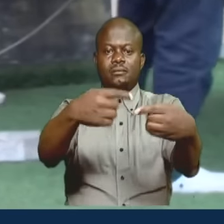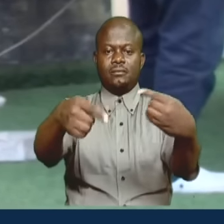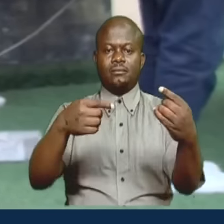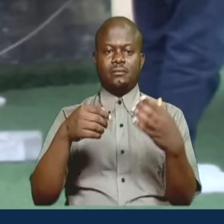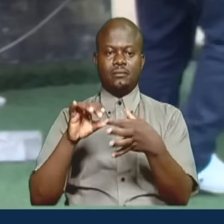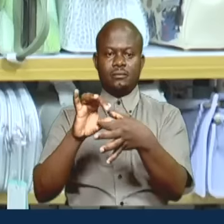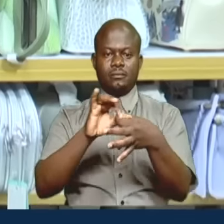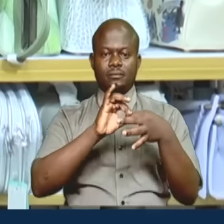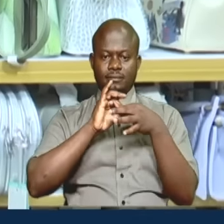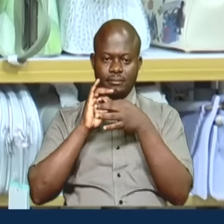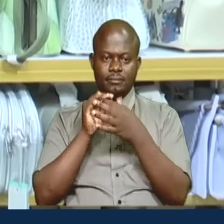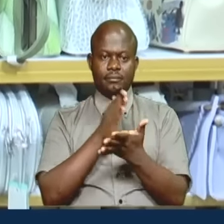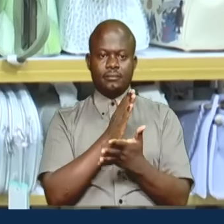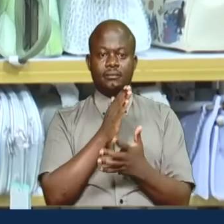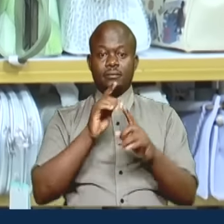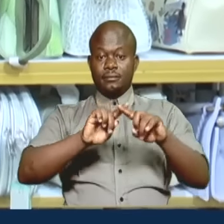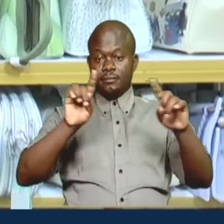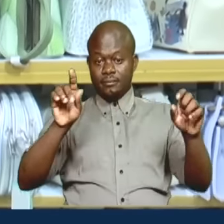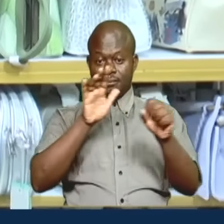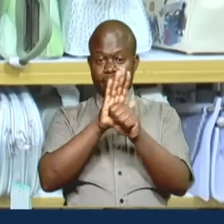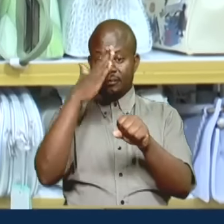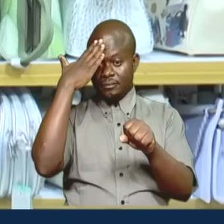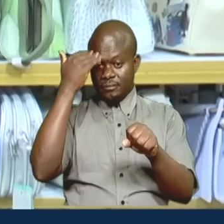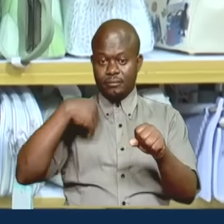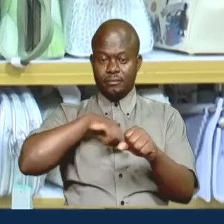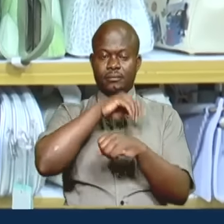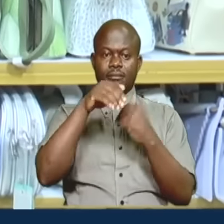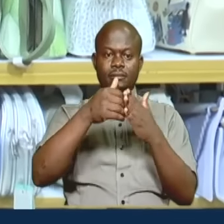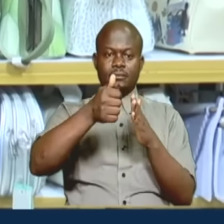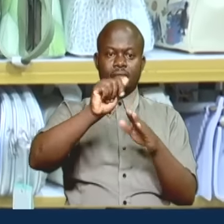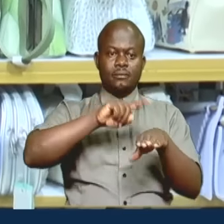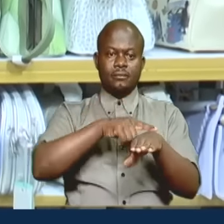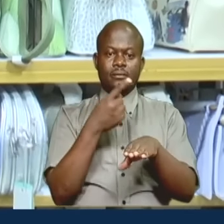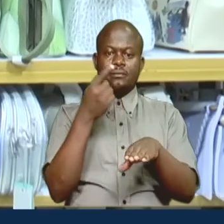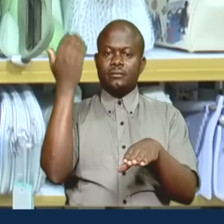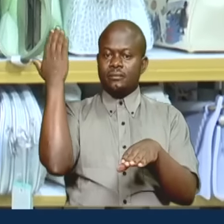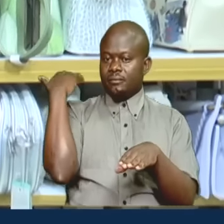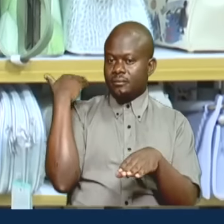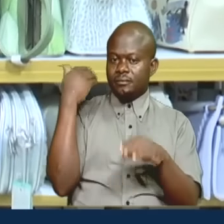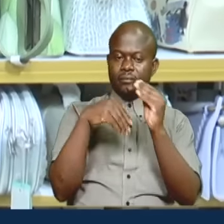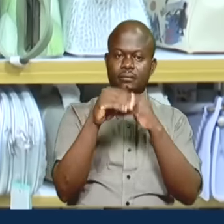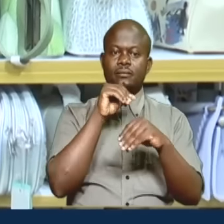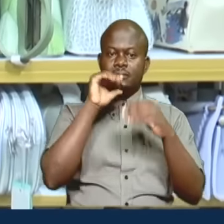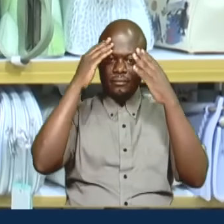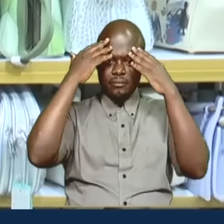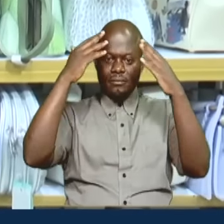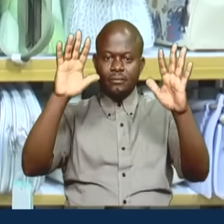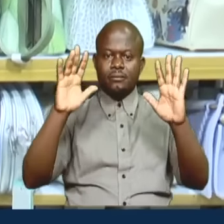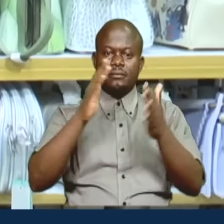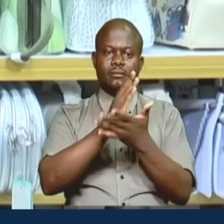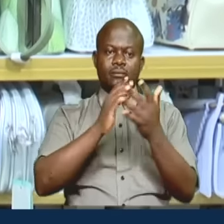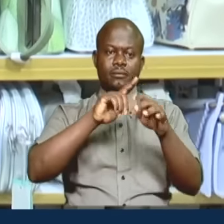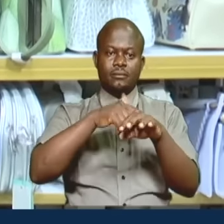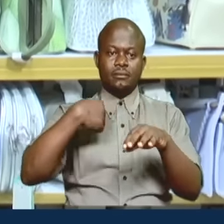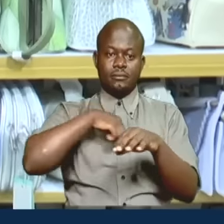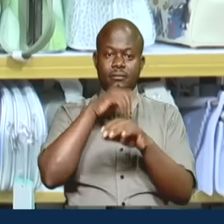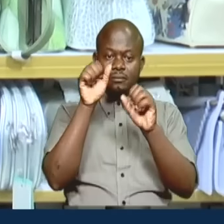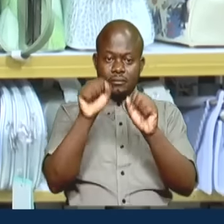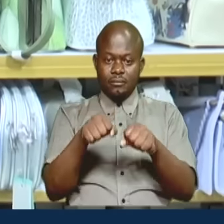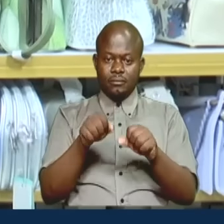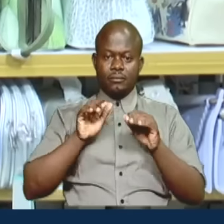dufatanya. Natandukanye cyane kuko icyo gihe urumva wacuruzaga utazi, hari n'igihe umuntu yashobora